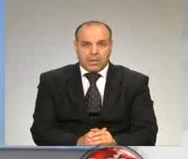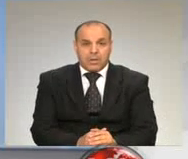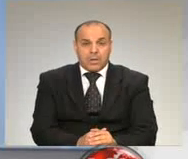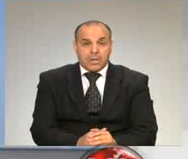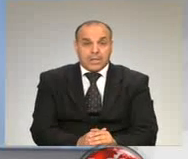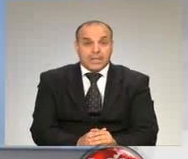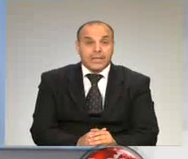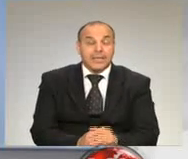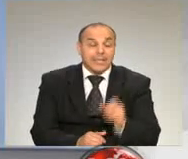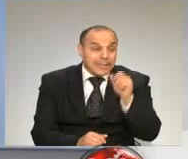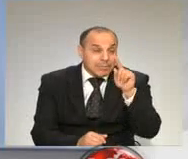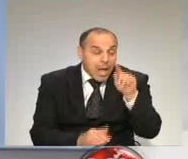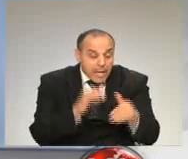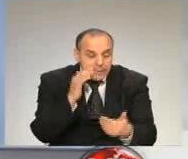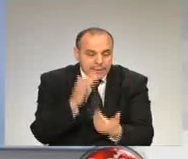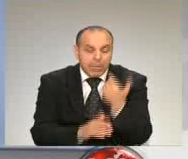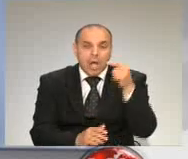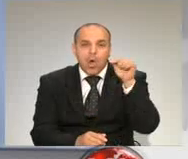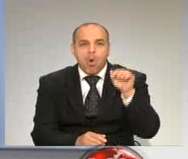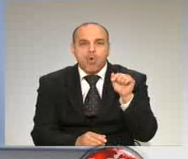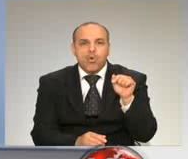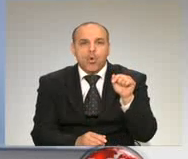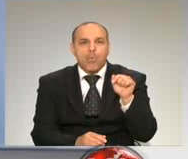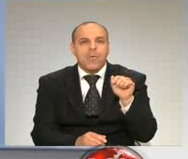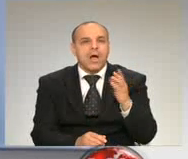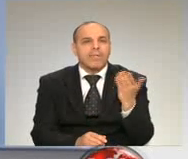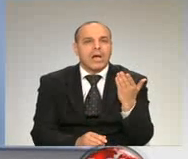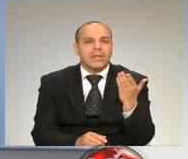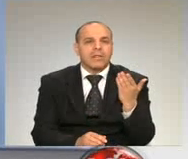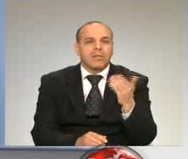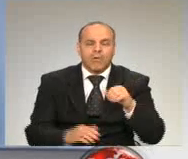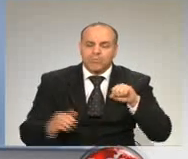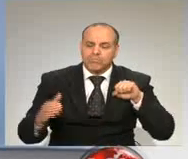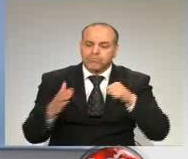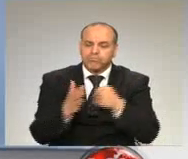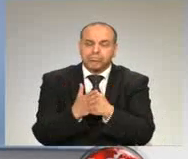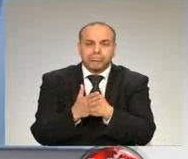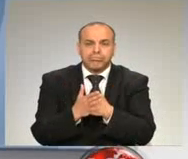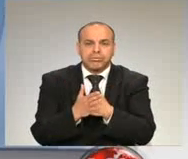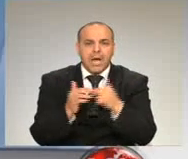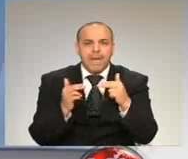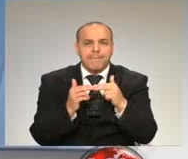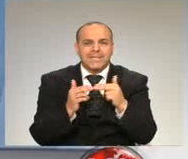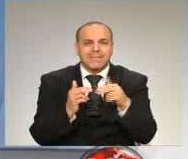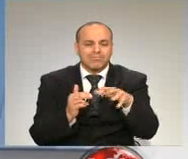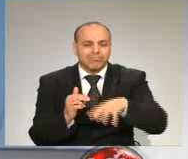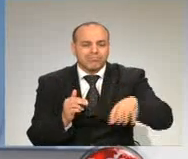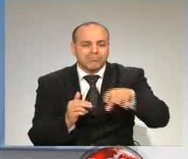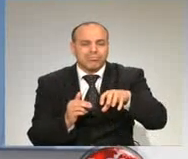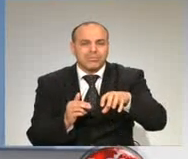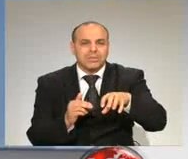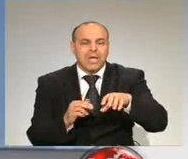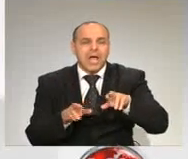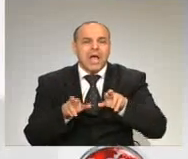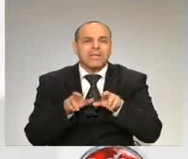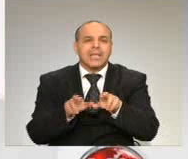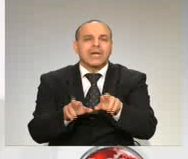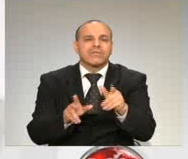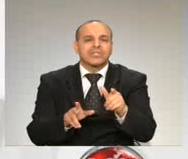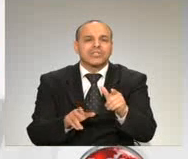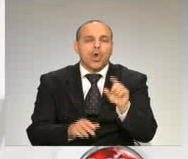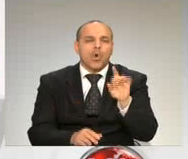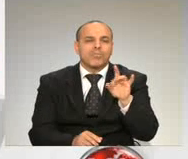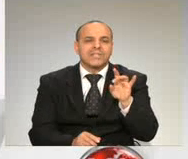جد في ساعة مبكرة من صباح اليوم حادث مرور على مستوى منطقة خانقة عيشة بالطريق الوطنية